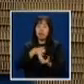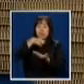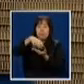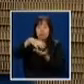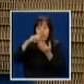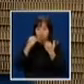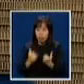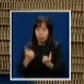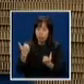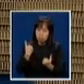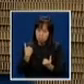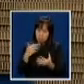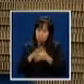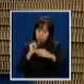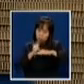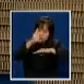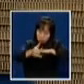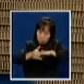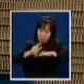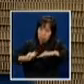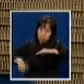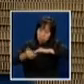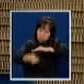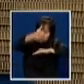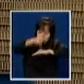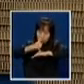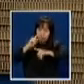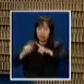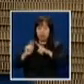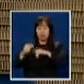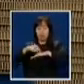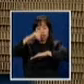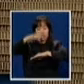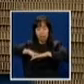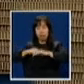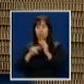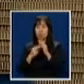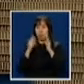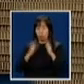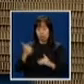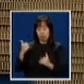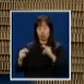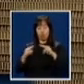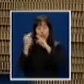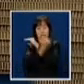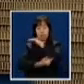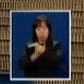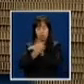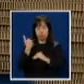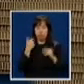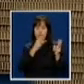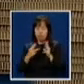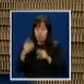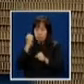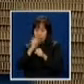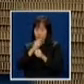ที่มีการลุกล้ำหรือมีการเข้ามาของประชาชนฝ่ายกัมพูชานั้นเนี่ยทางกระทรวงการต่างประเทศก็จะใช้วิธีการในการทำหนังสือประ